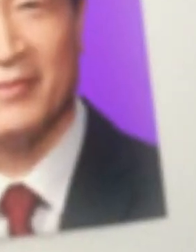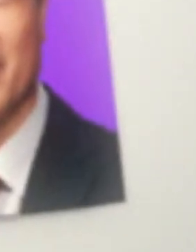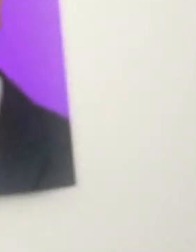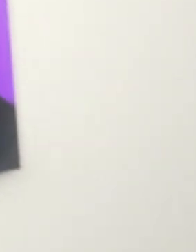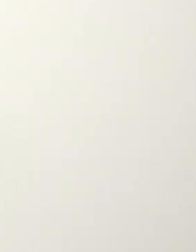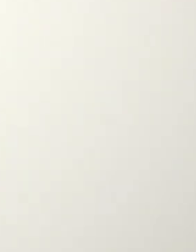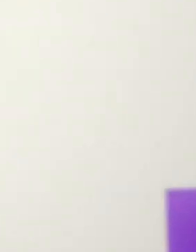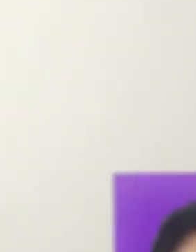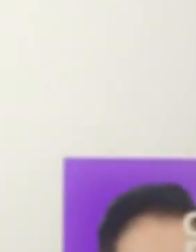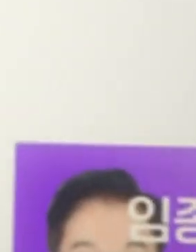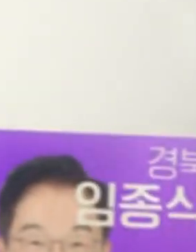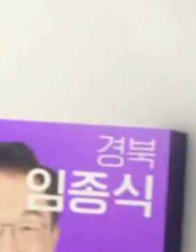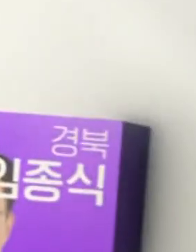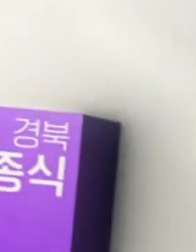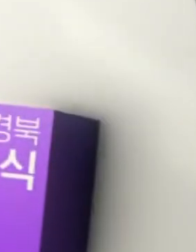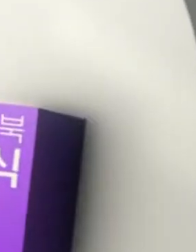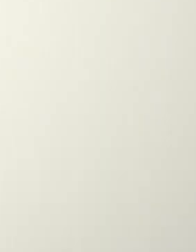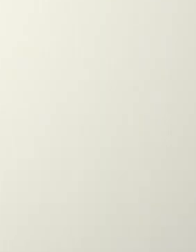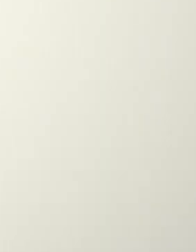222